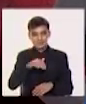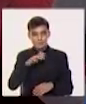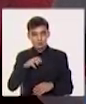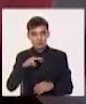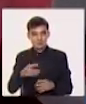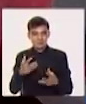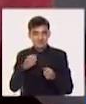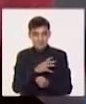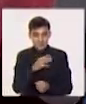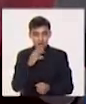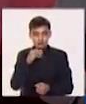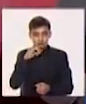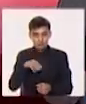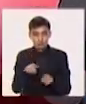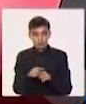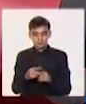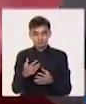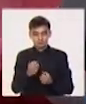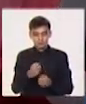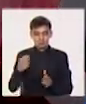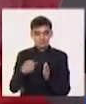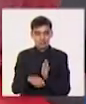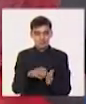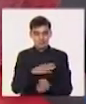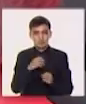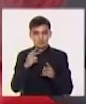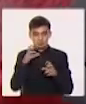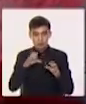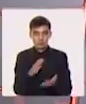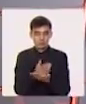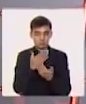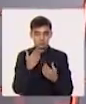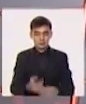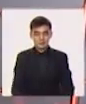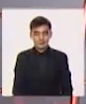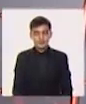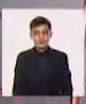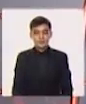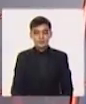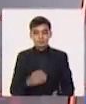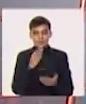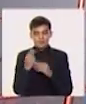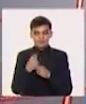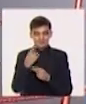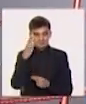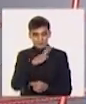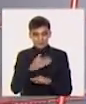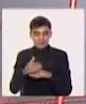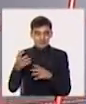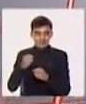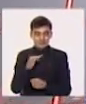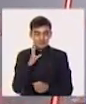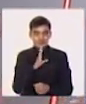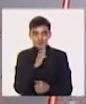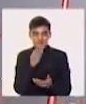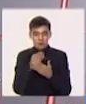түскен есеп шотты шектеп тастауы қаншалықты заңды? Еміне алған несиесі әйелінің өміріне